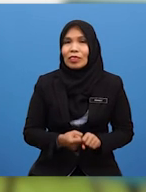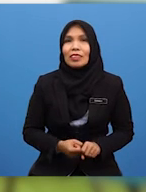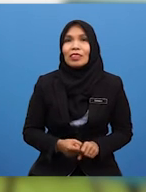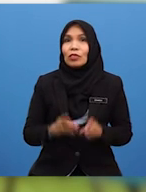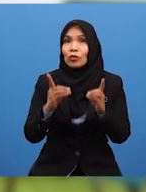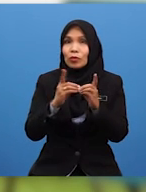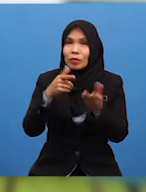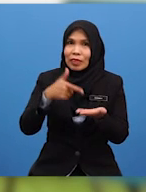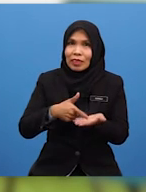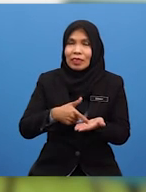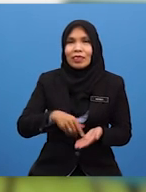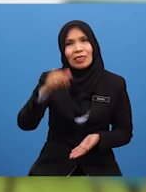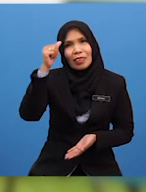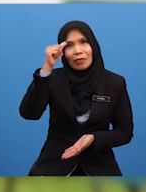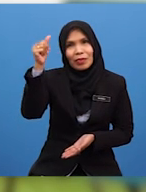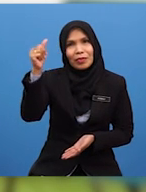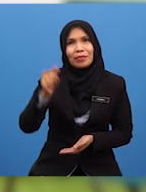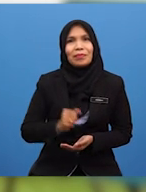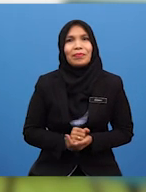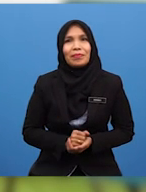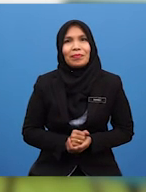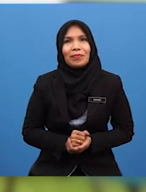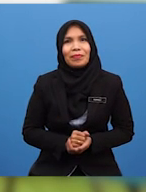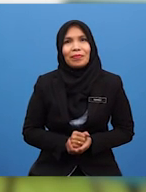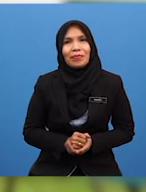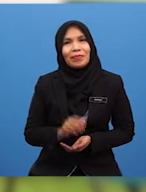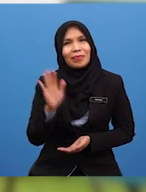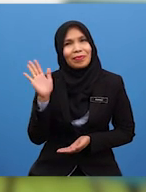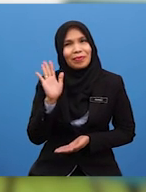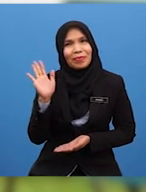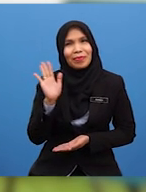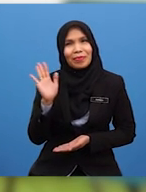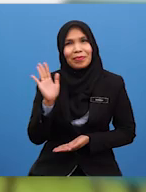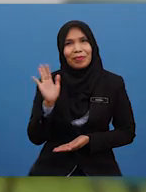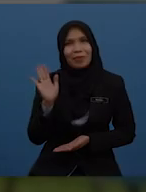kita jumpa lagi. Assalamualaikum. Bye-bye.